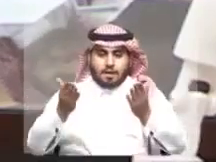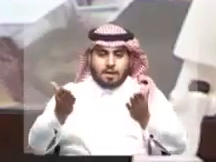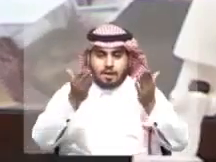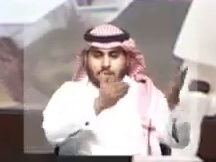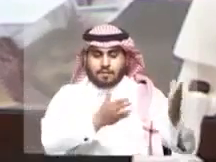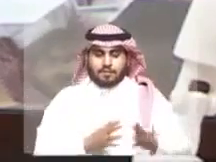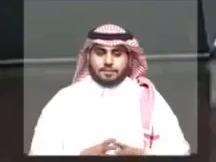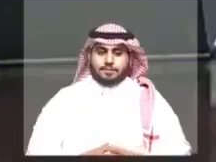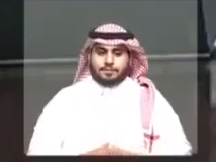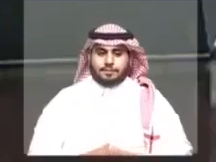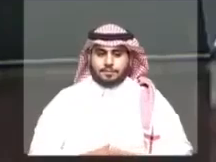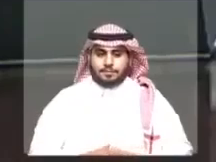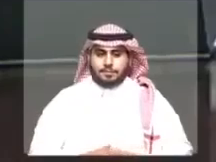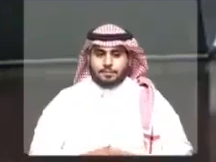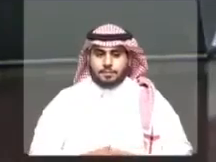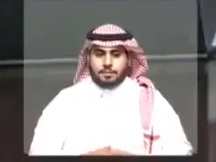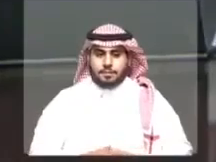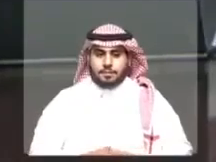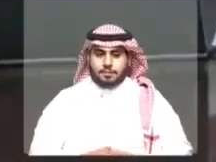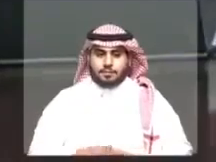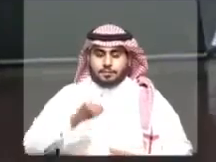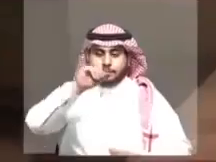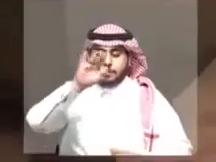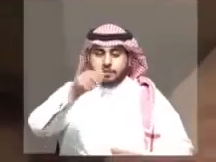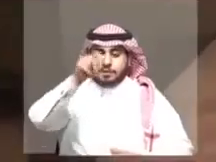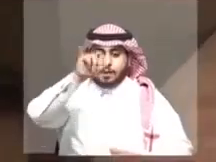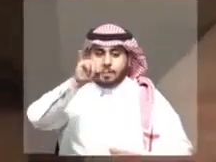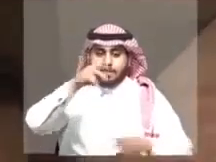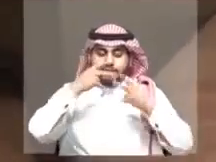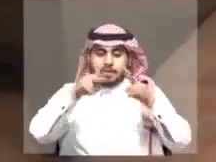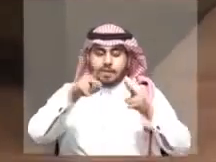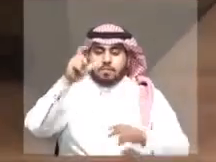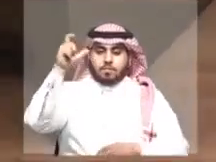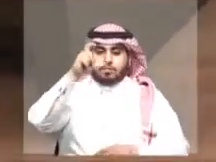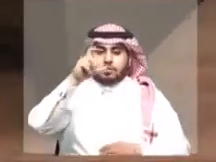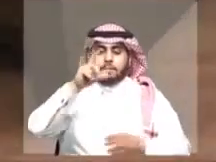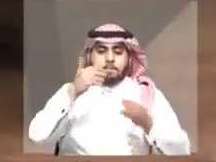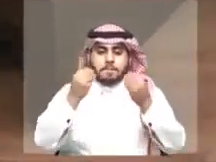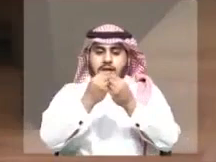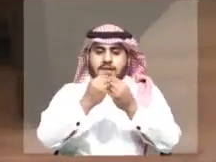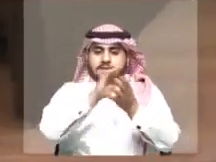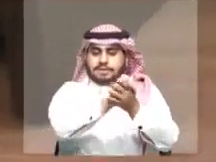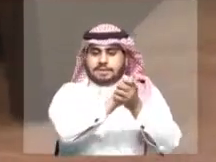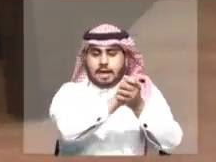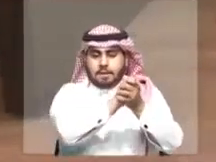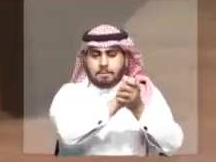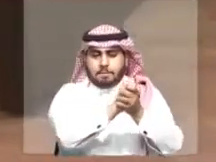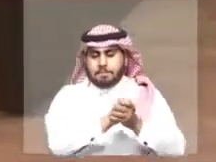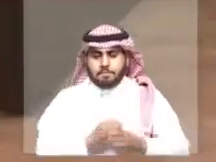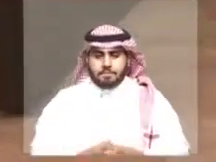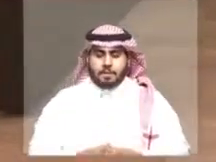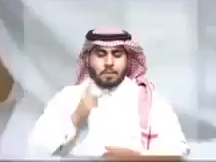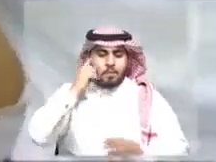حياك الله. مسالم انبثق اسمه من رسالة الإسلام التي هي السلام لنشرها وتعزيز